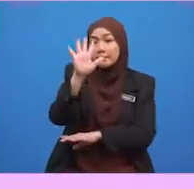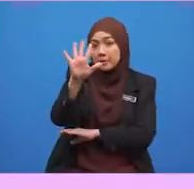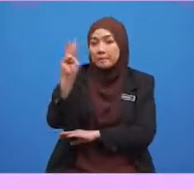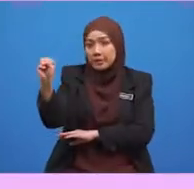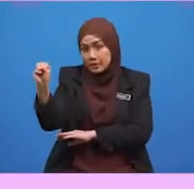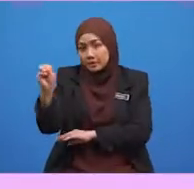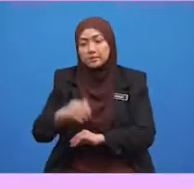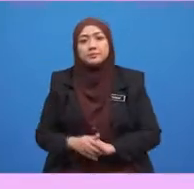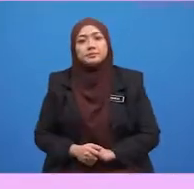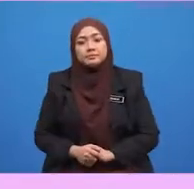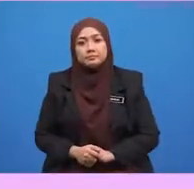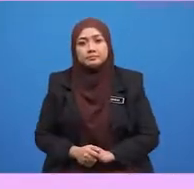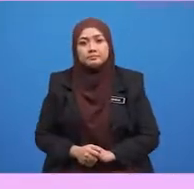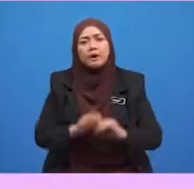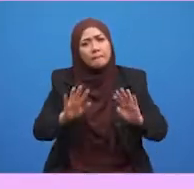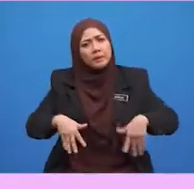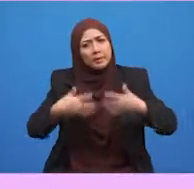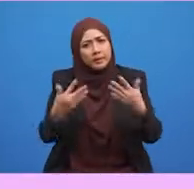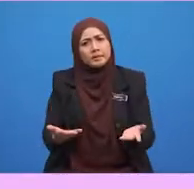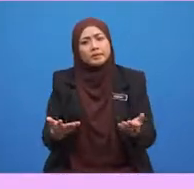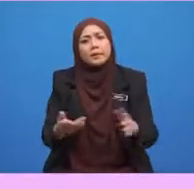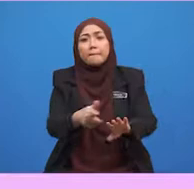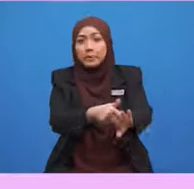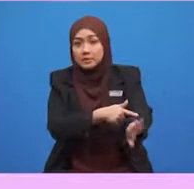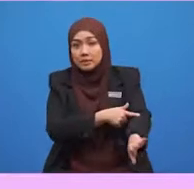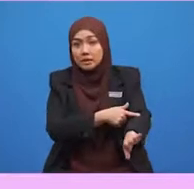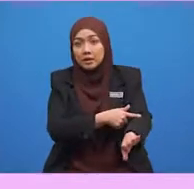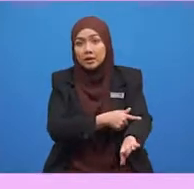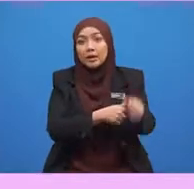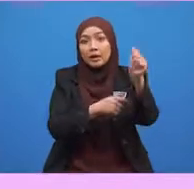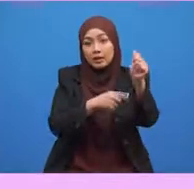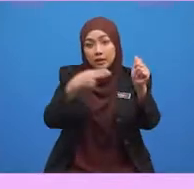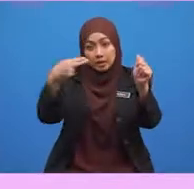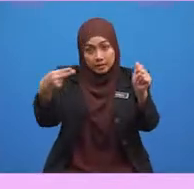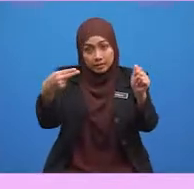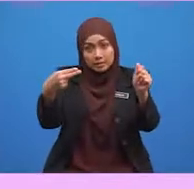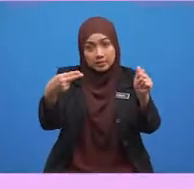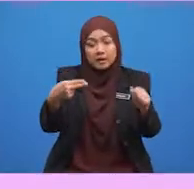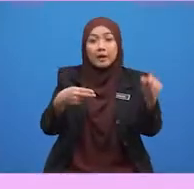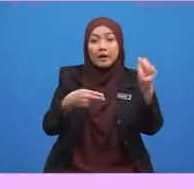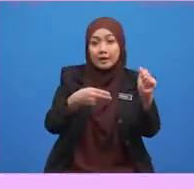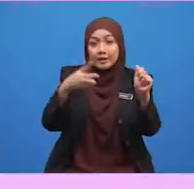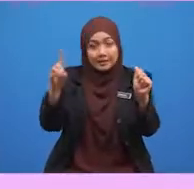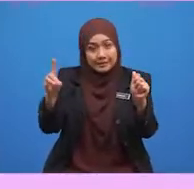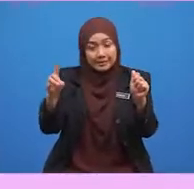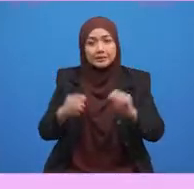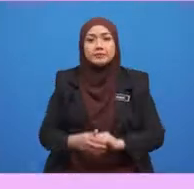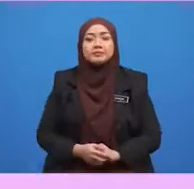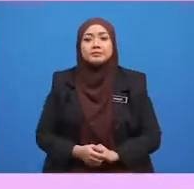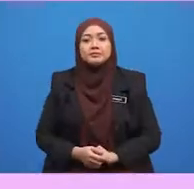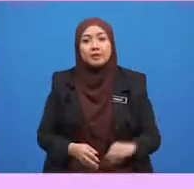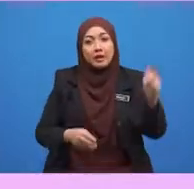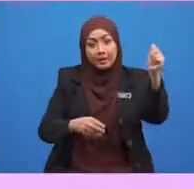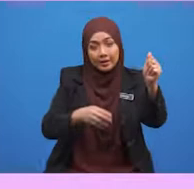meter. Bagaimana pula dengan panjang AH dan panjang ED? Panjang